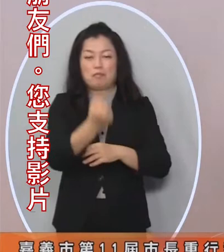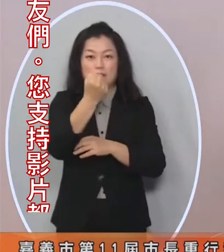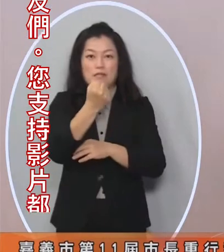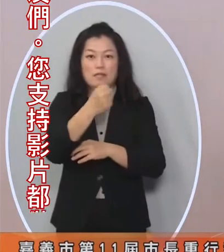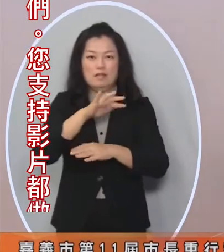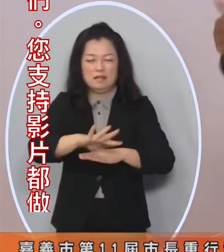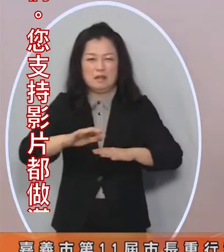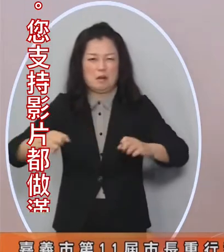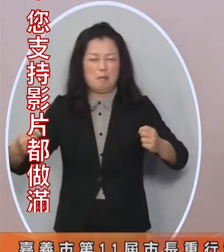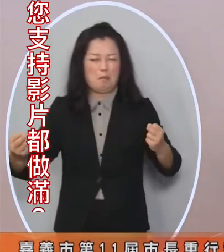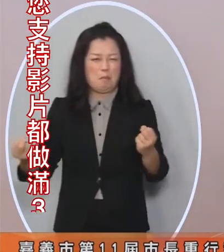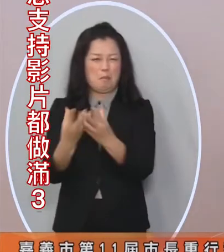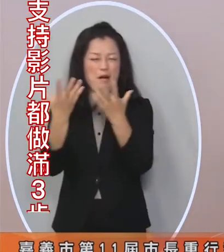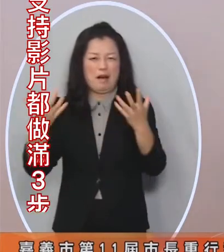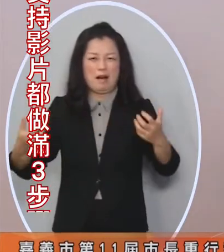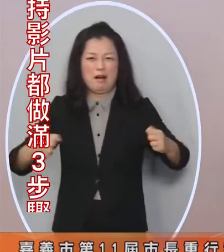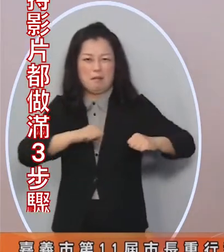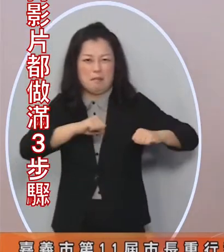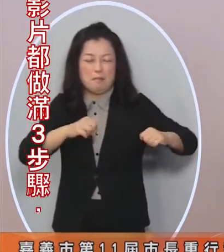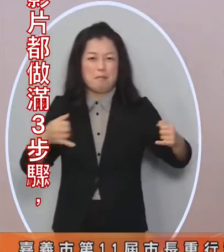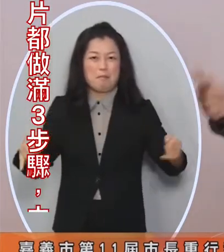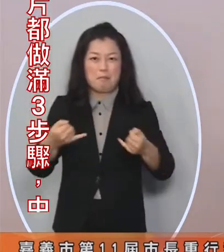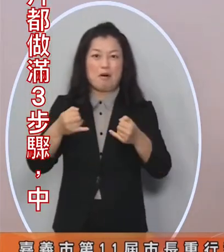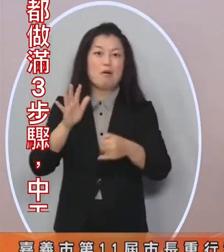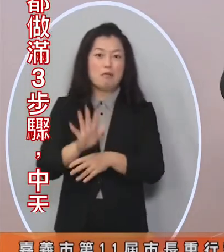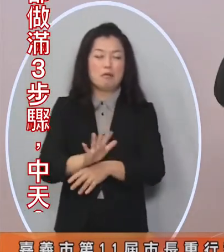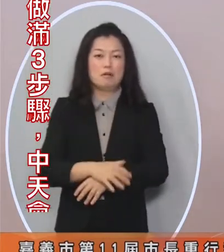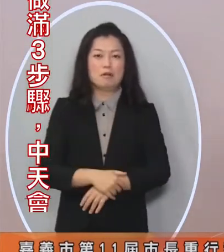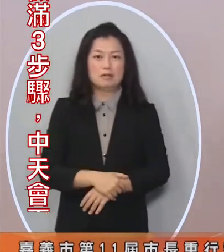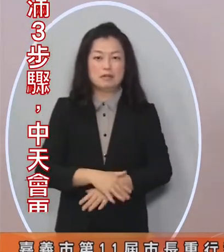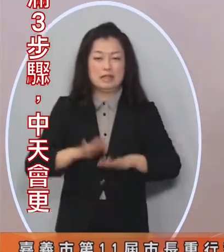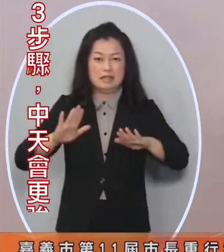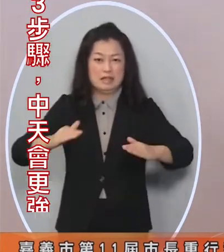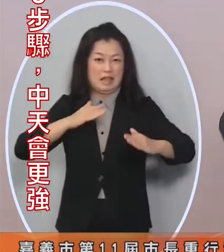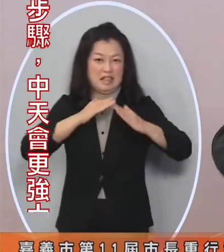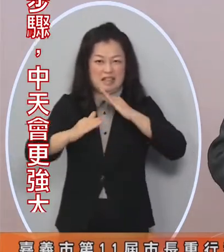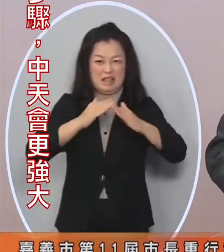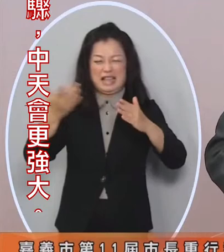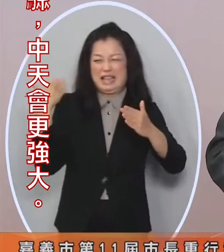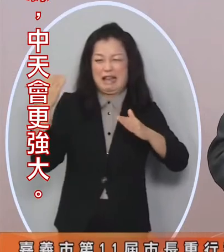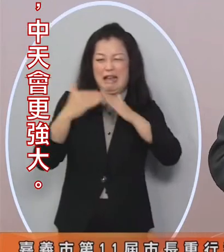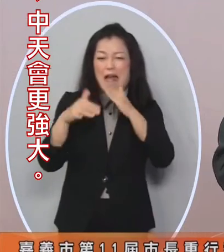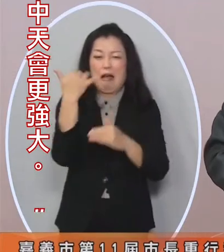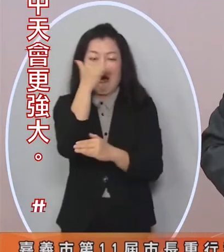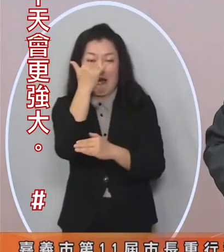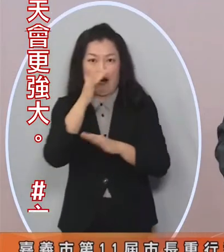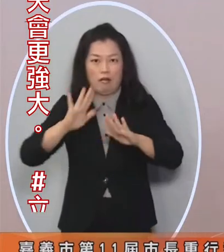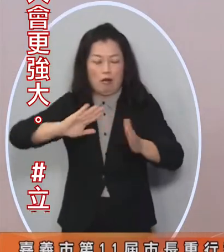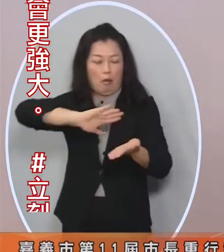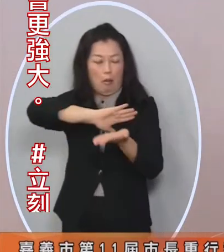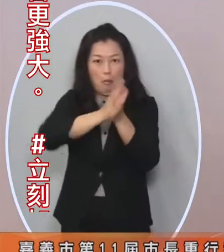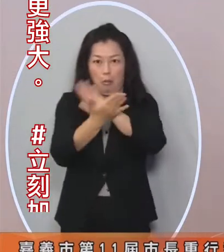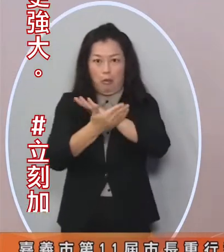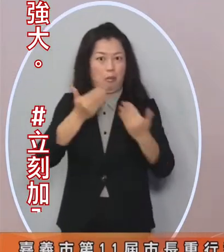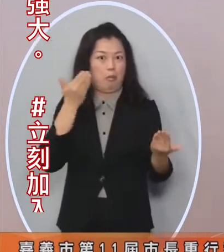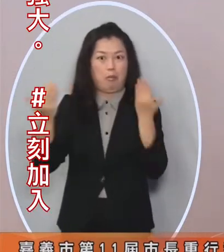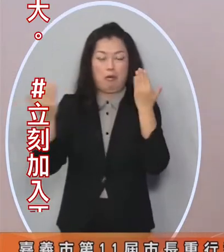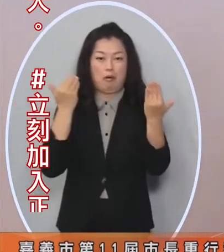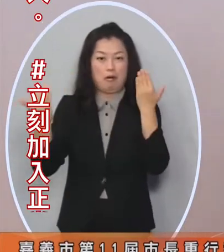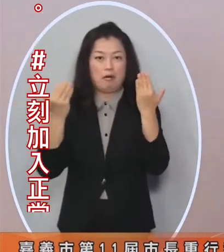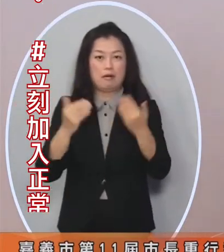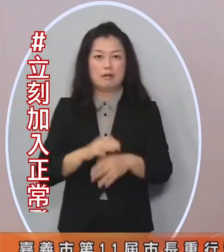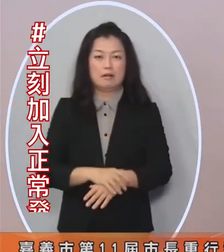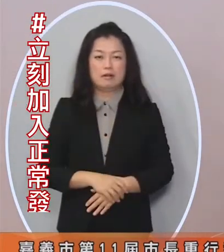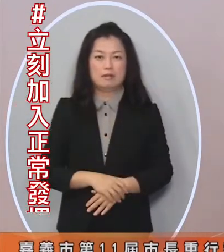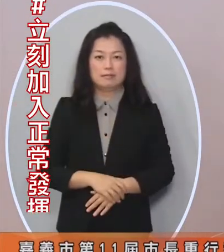争冲突，美国是战略模糊，转向成战略清晰嘞。啊你根本你